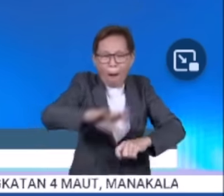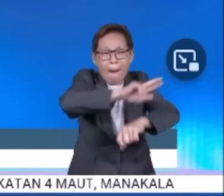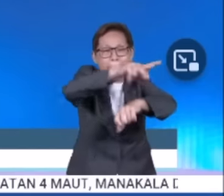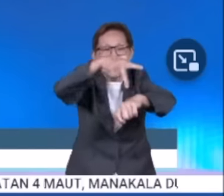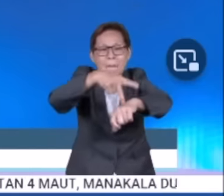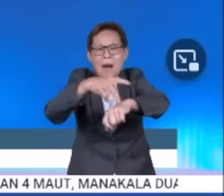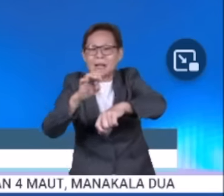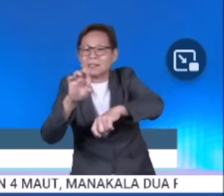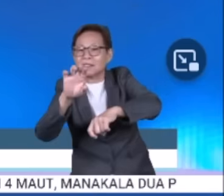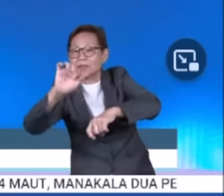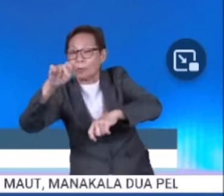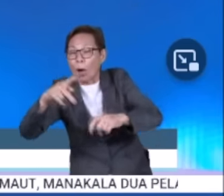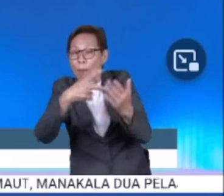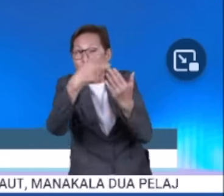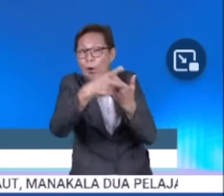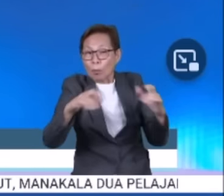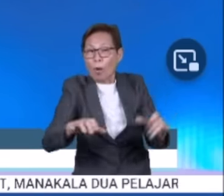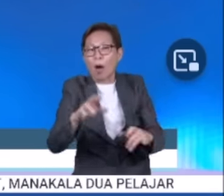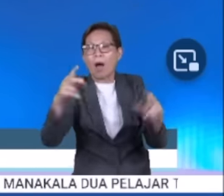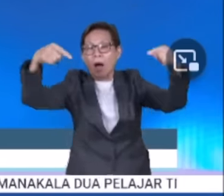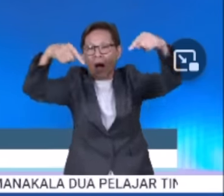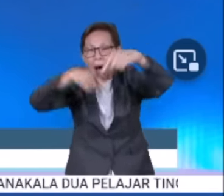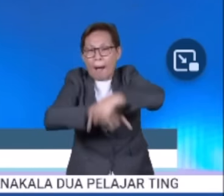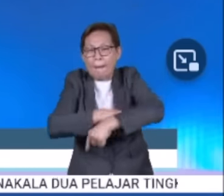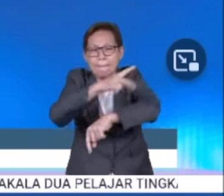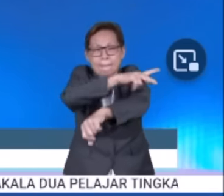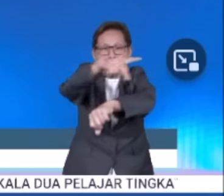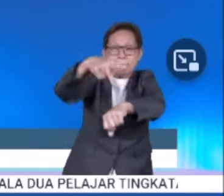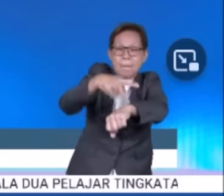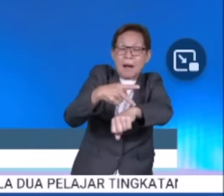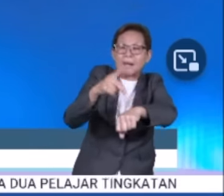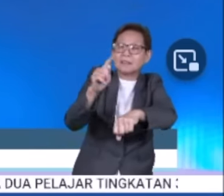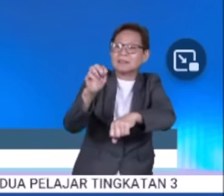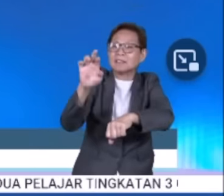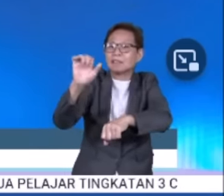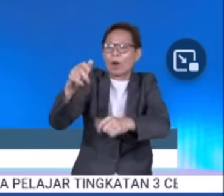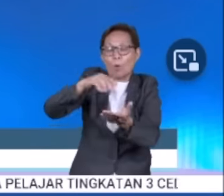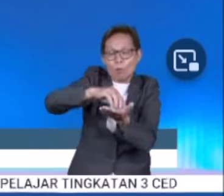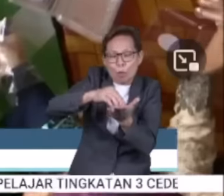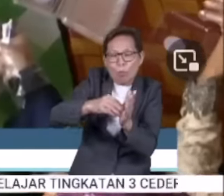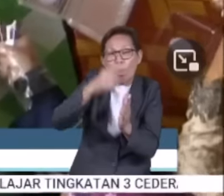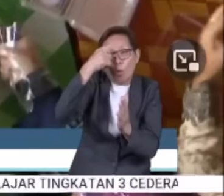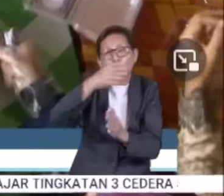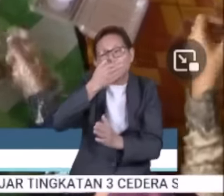Terap. Inisiatif dilakukan UMNO bahagian Padang Terap sebagai juadah berbuka puasa.